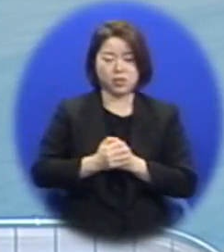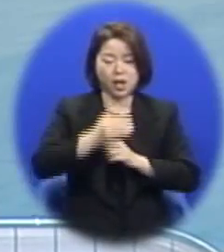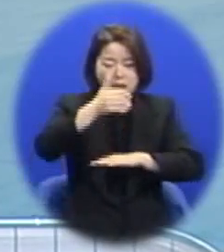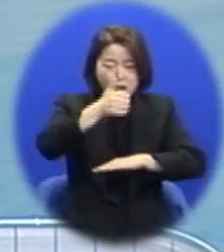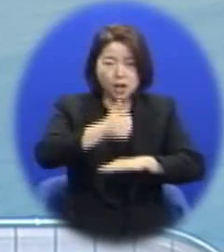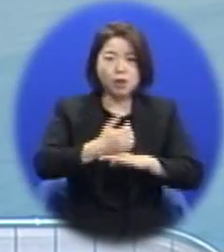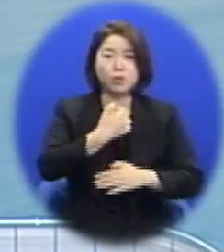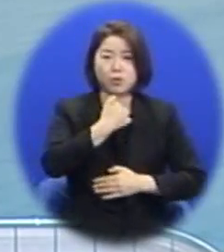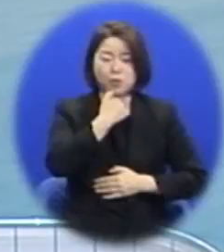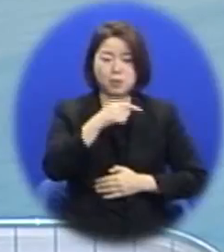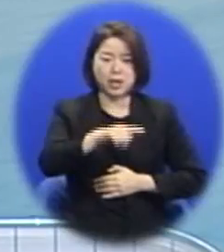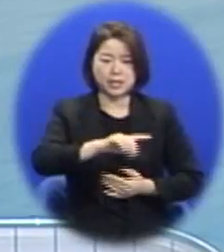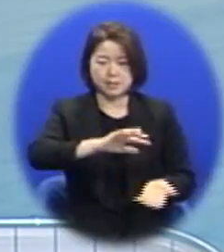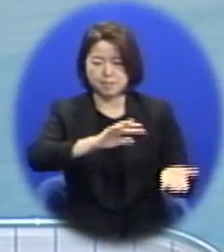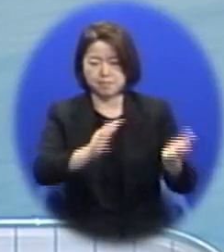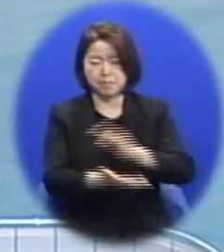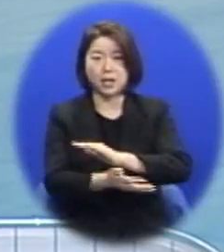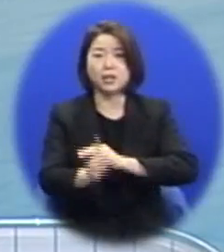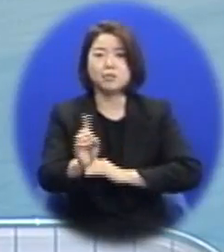로마가 이렇게 뒤집어지게 됩니다.